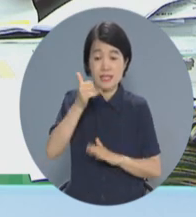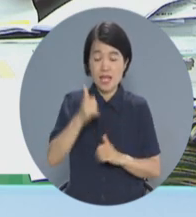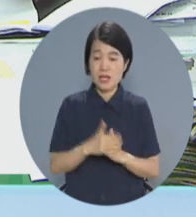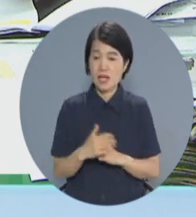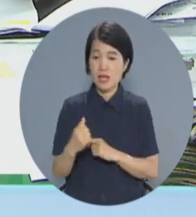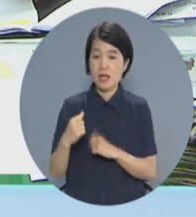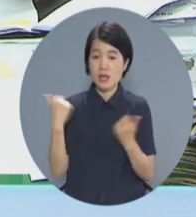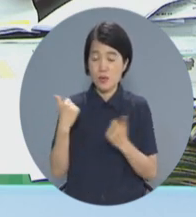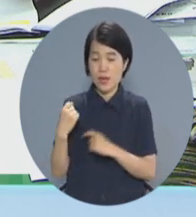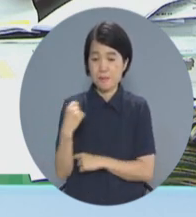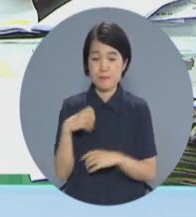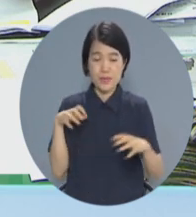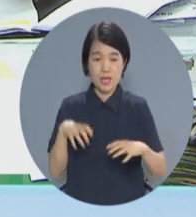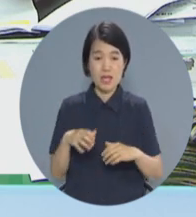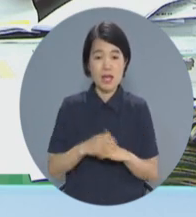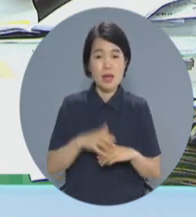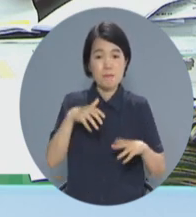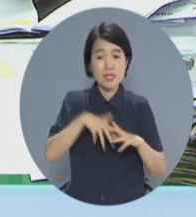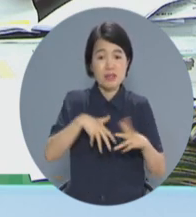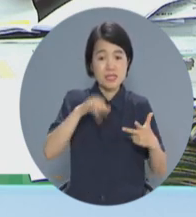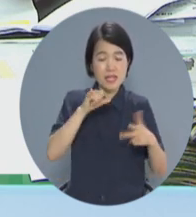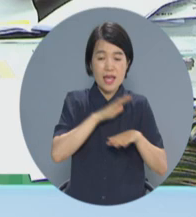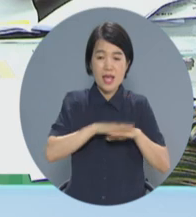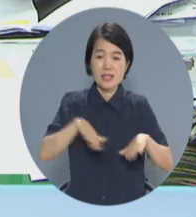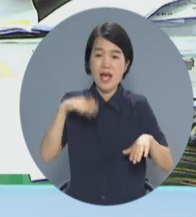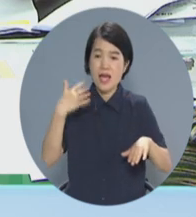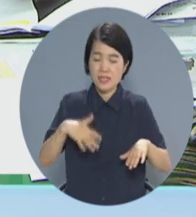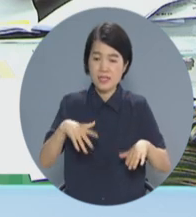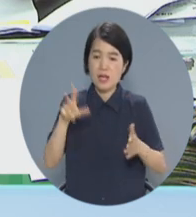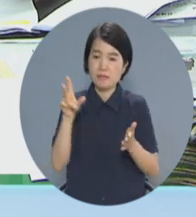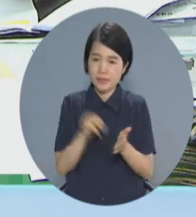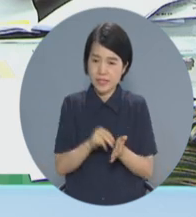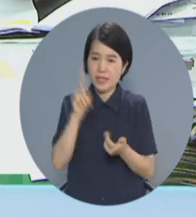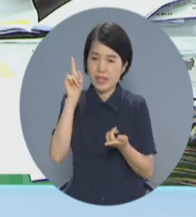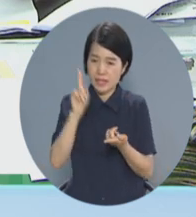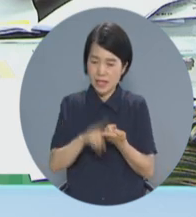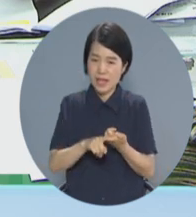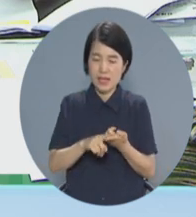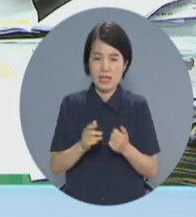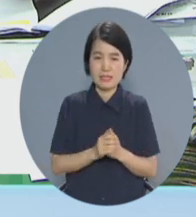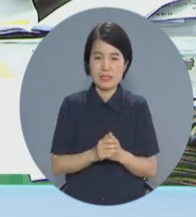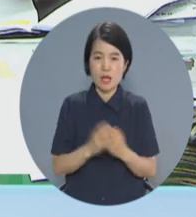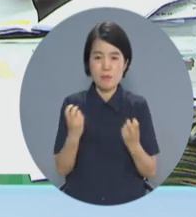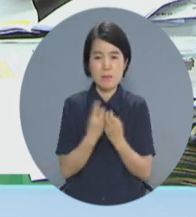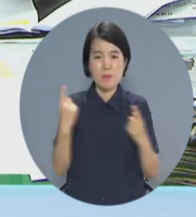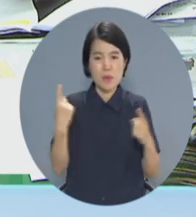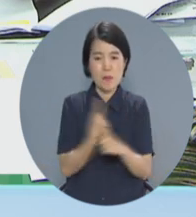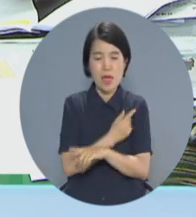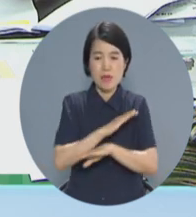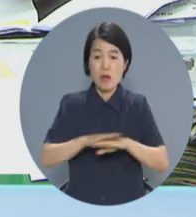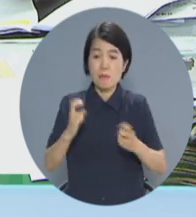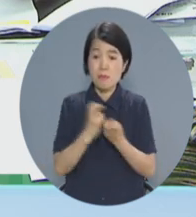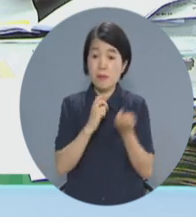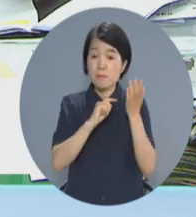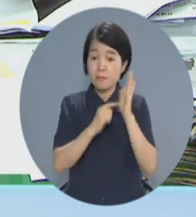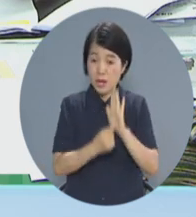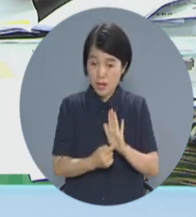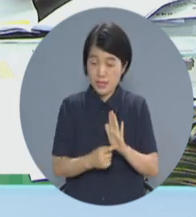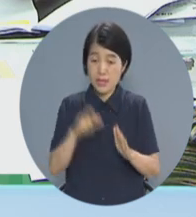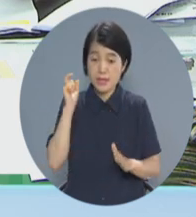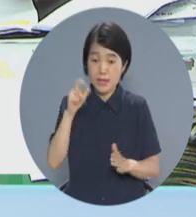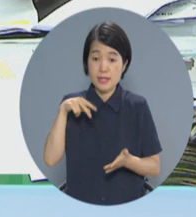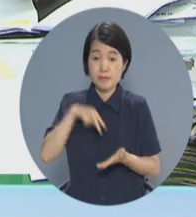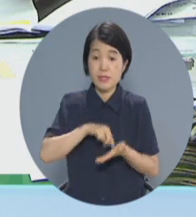협치를 통해 민선 7기에 풀지 못한 미완의 지역 현안 사업들에 대해 궤도 수정 등을 통한 해법을 제시하겠다는